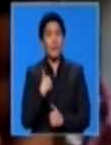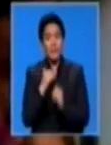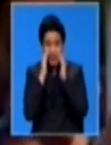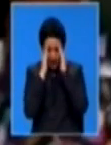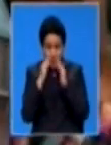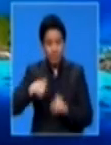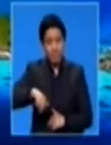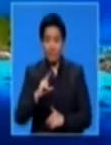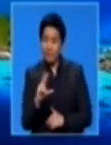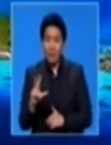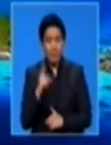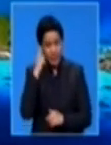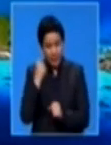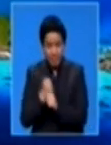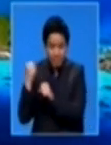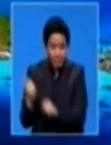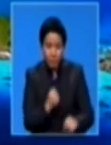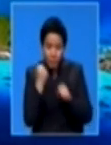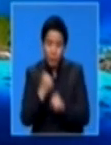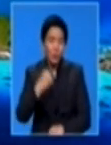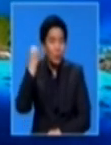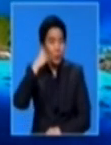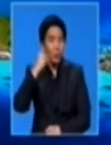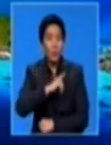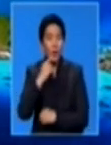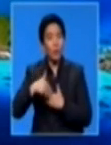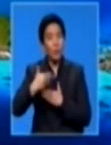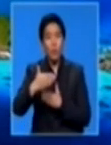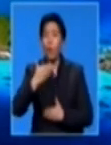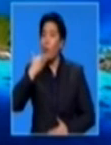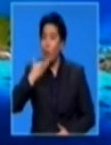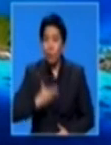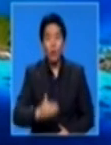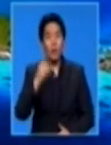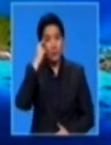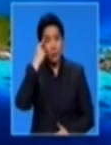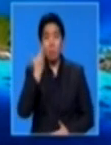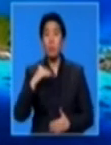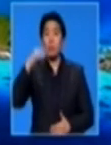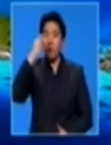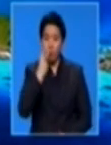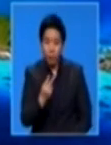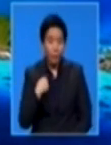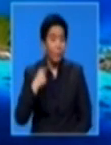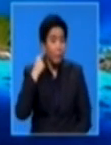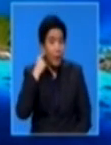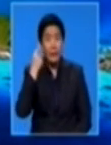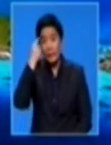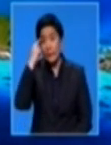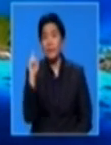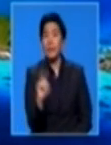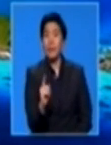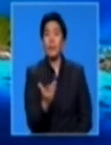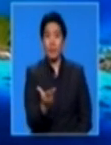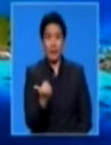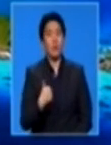าจะทำความสะอาดถนนเส้นนี้ต่อไปเรื่อยๆโดยไม่หวังผลตอบแทนนะครับเป็นไงผู้ใหญ่คิดยังไงกันบ้างนะครับผมขอชื่นชม